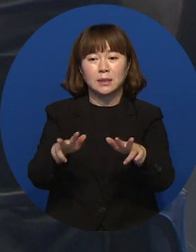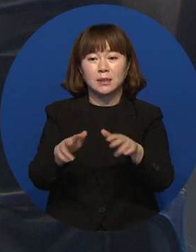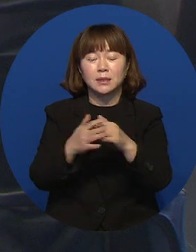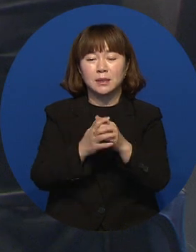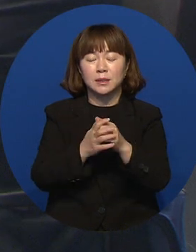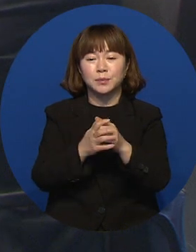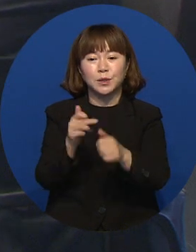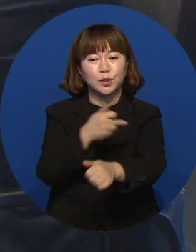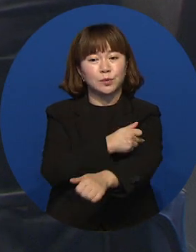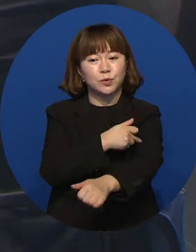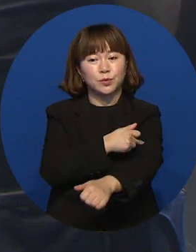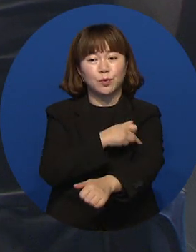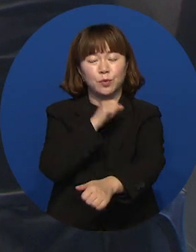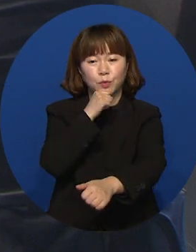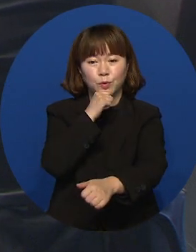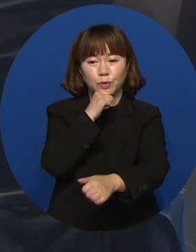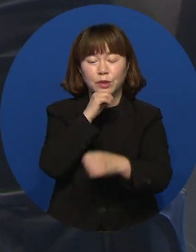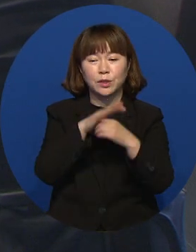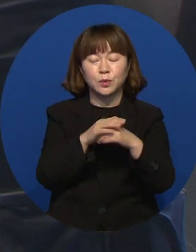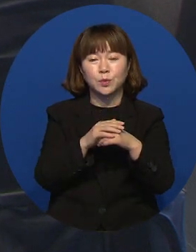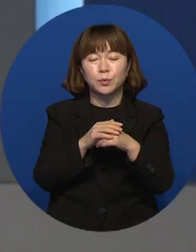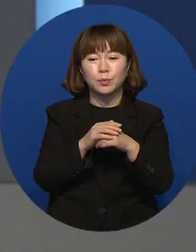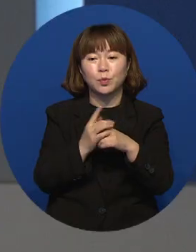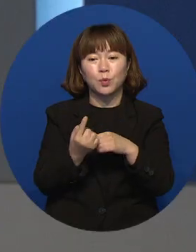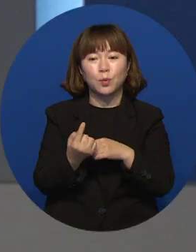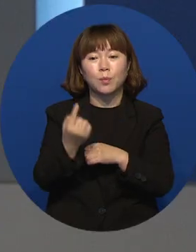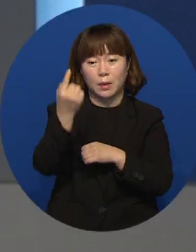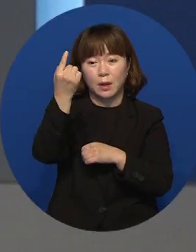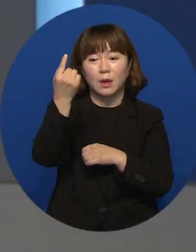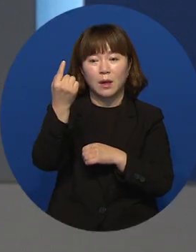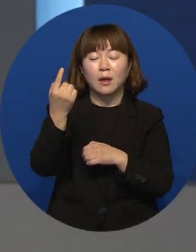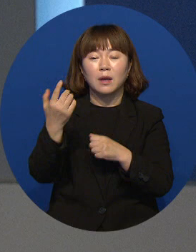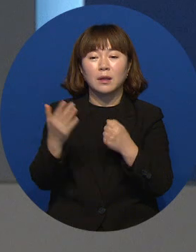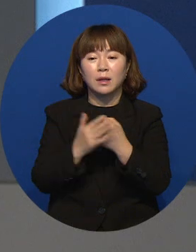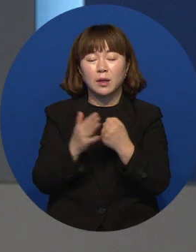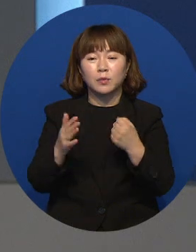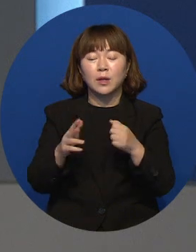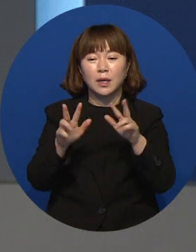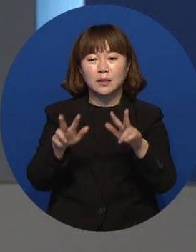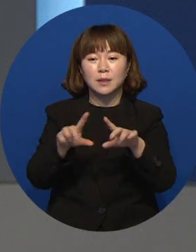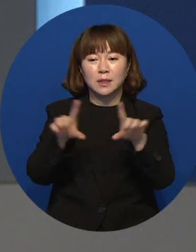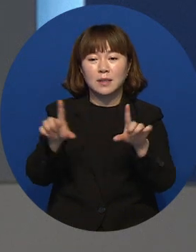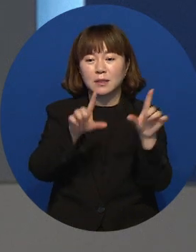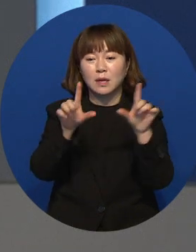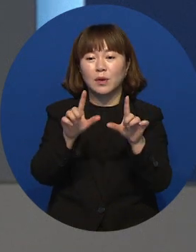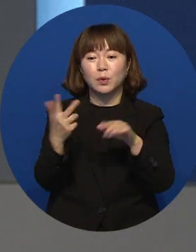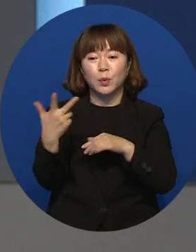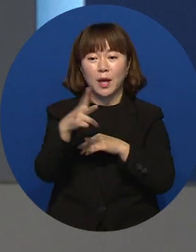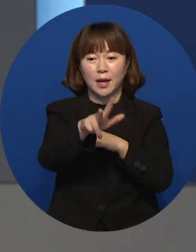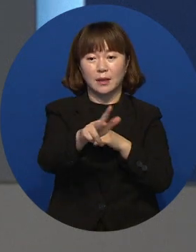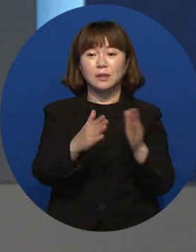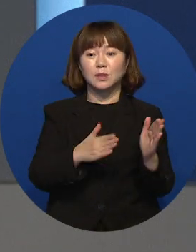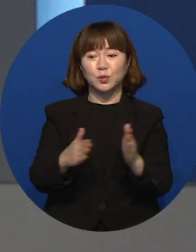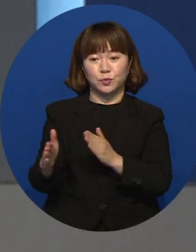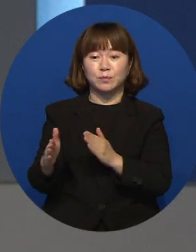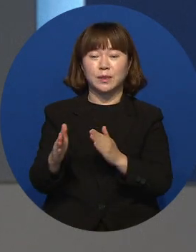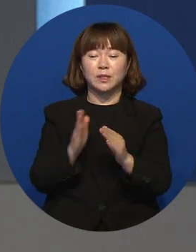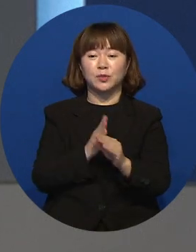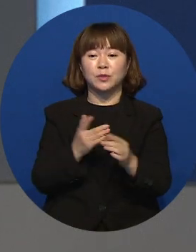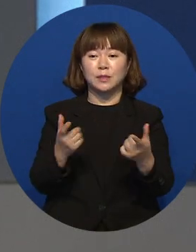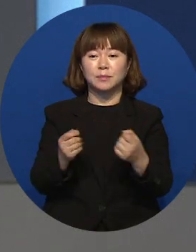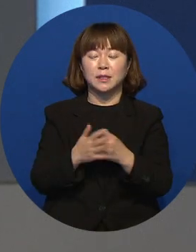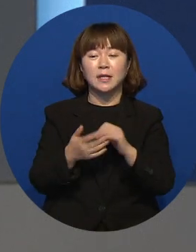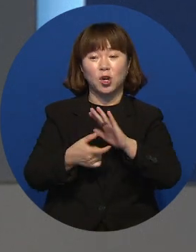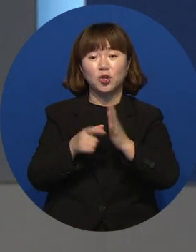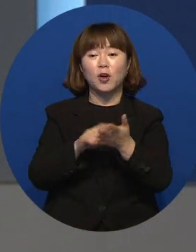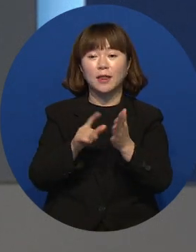일정 정도의 올라오면서 이제 일상으로 돌아가야 드 준비를 하고 있는 건데요 뭐 적정한 시점이 아닌가 이렇게 주는 생각합니다